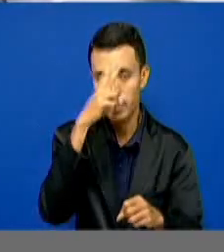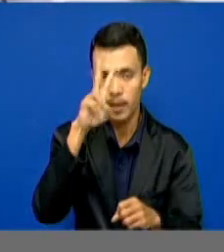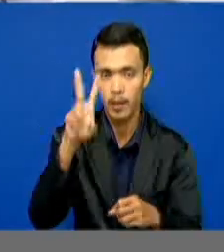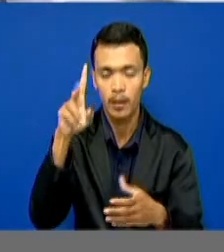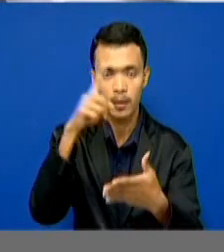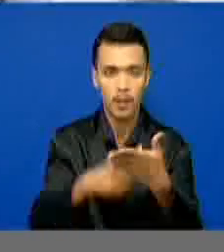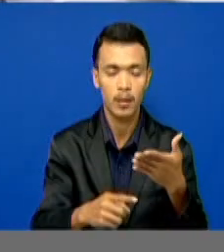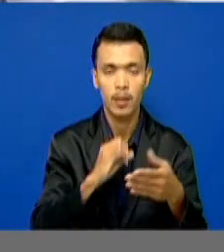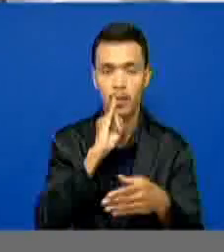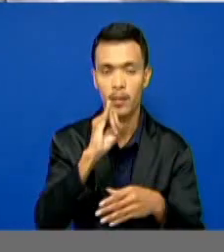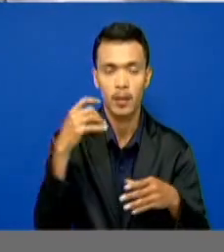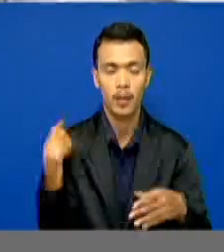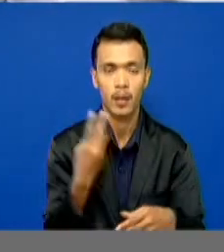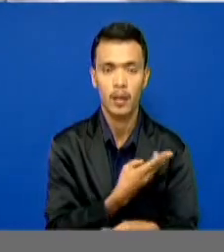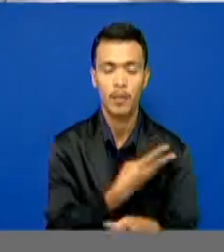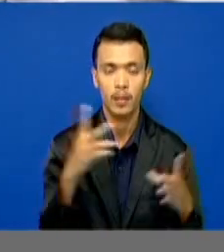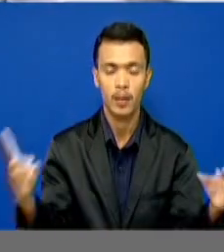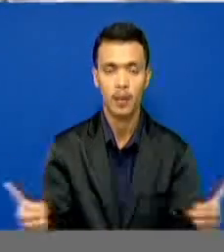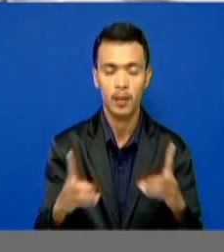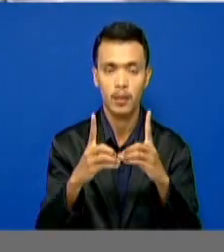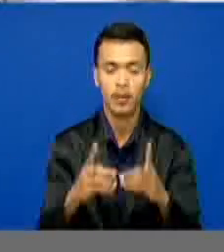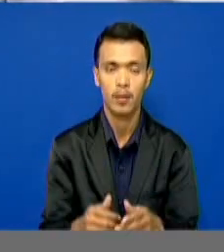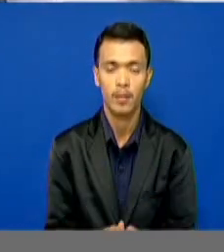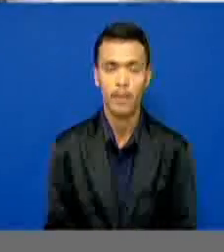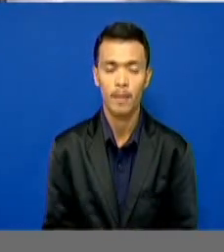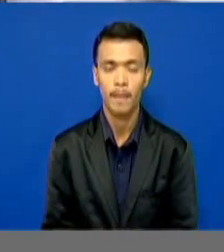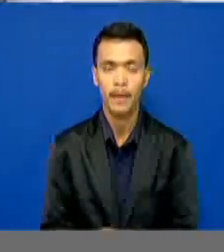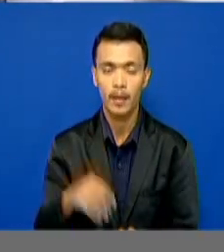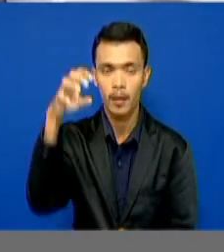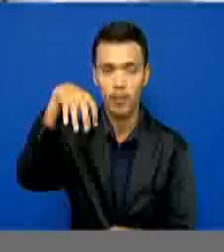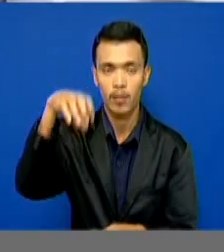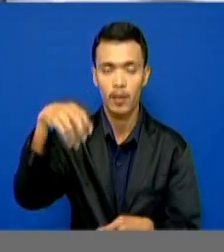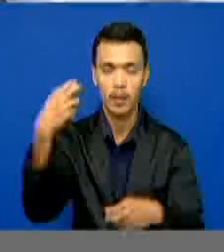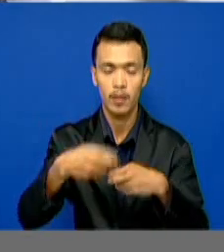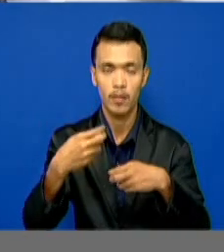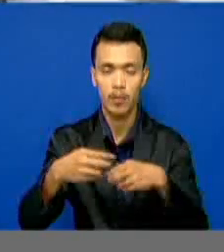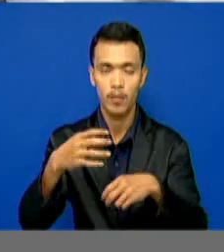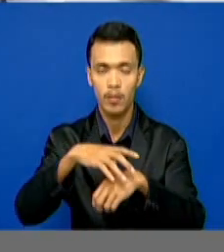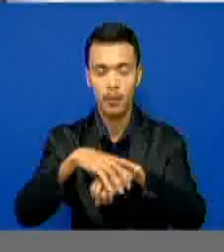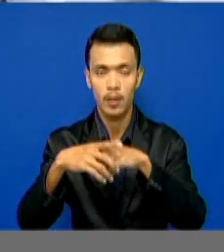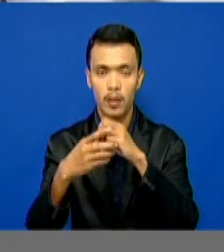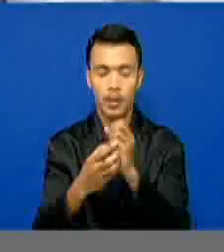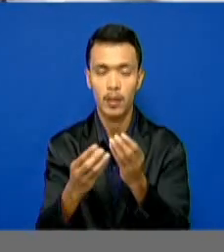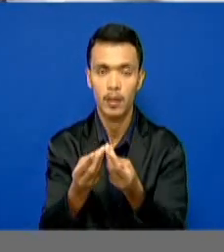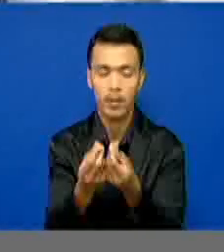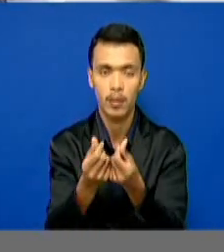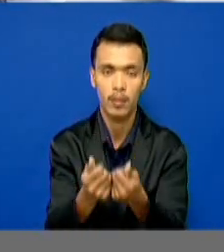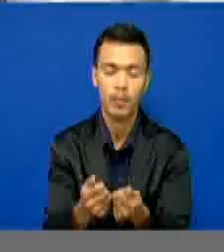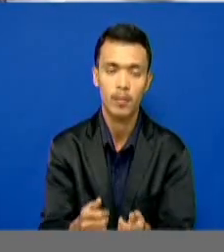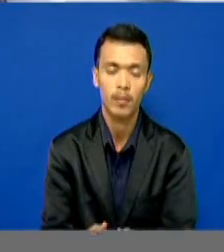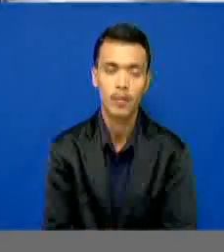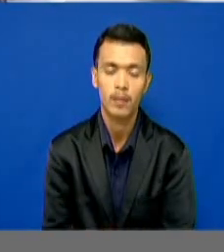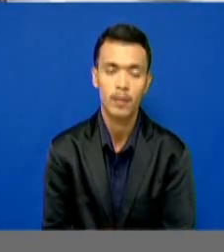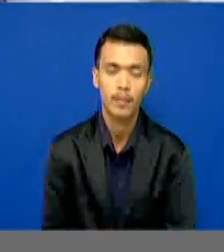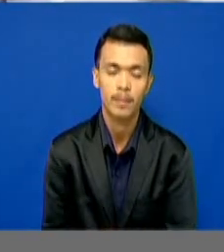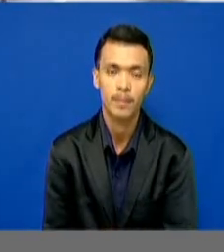san tempo udan antau ami dificulta ba be dalang. Ne tahu depois halo impacto kono bansang ba be